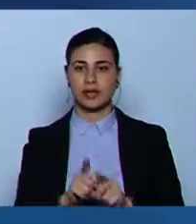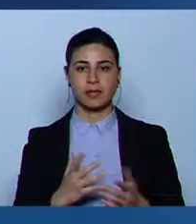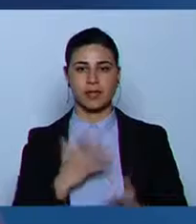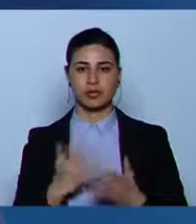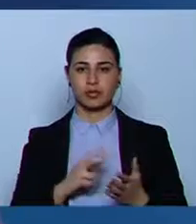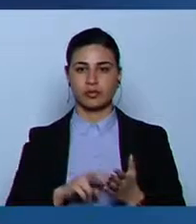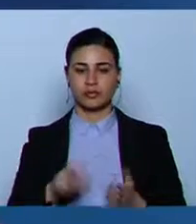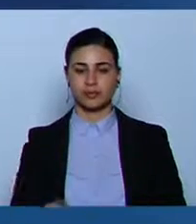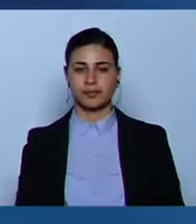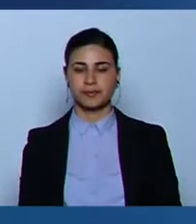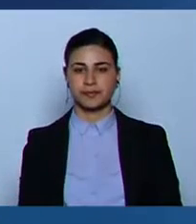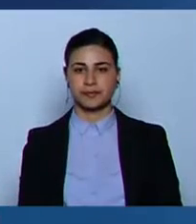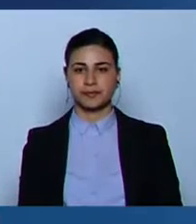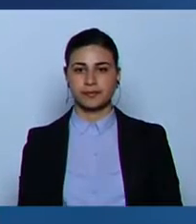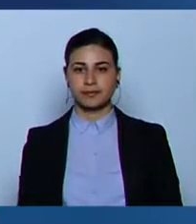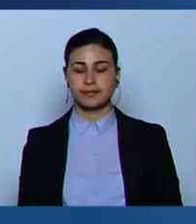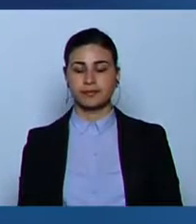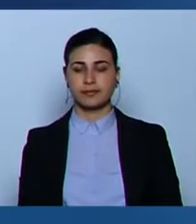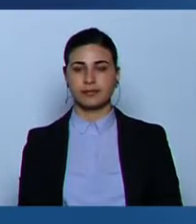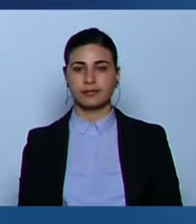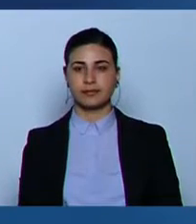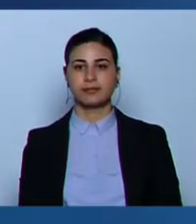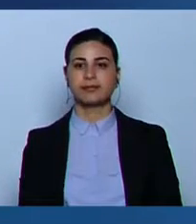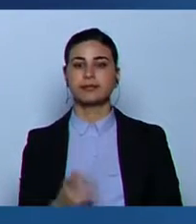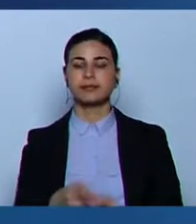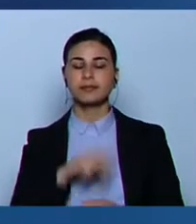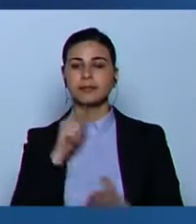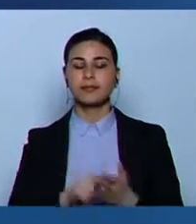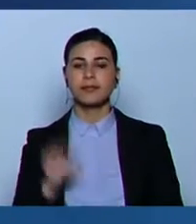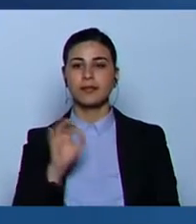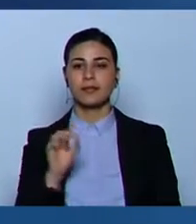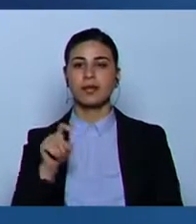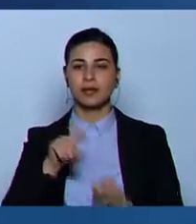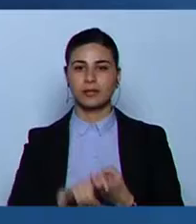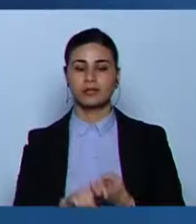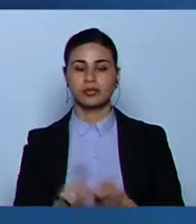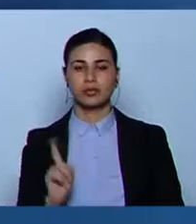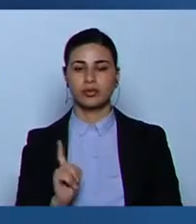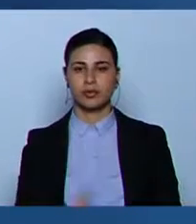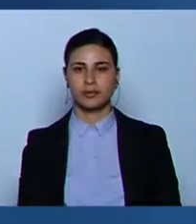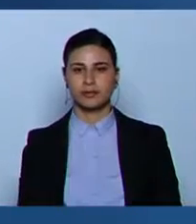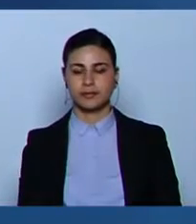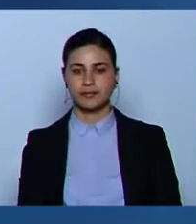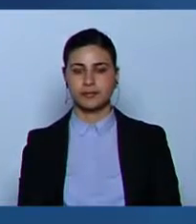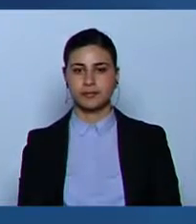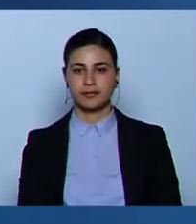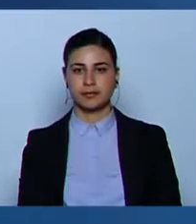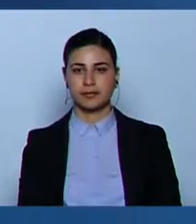ფონი. ეხლა რაც შეეხება ერთ საკითხს. ეს არის საკითხი იმასთან დაკავშირებით, რომ